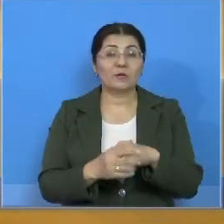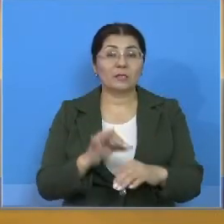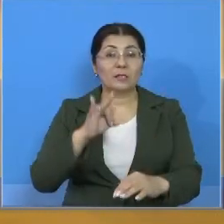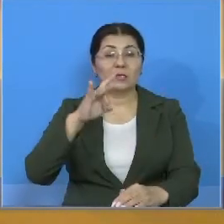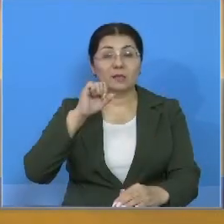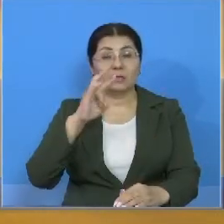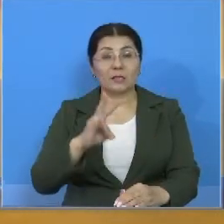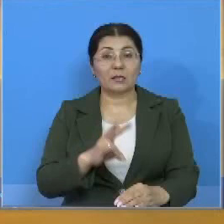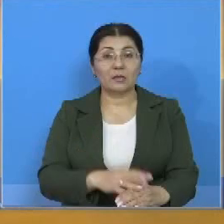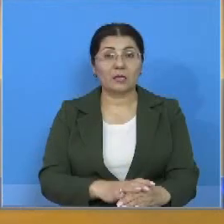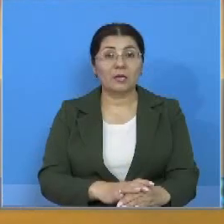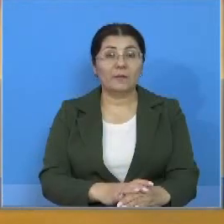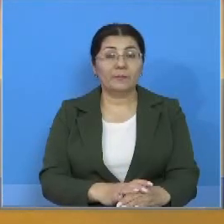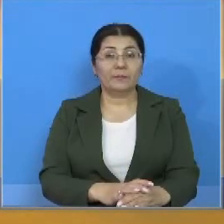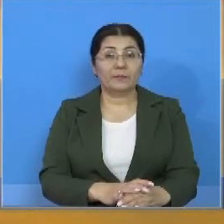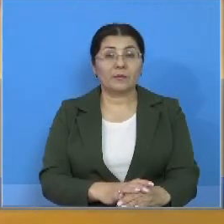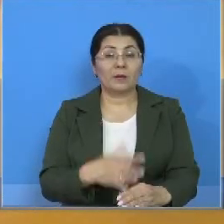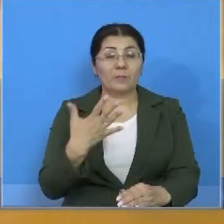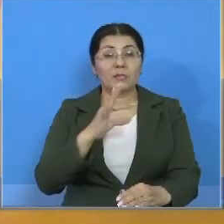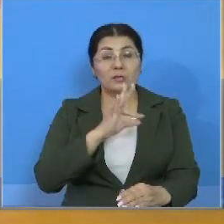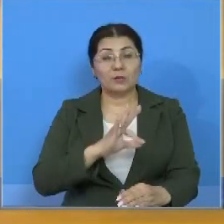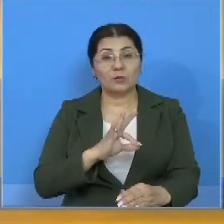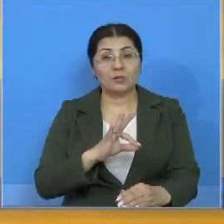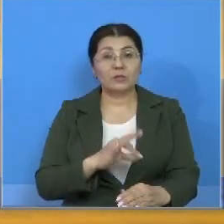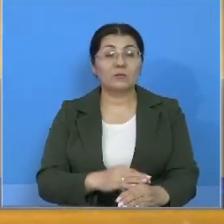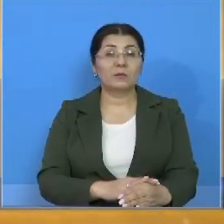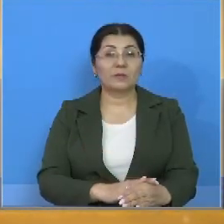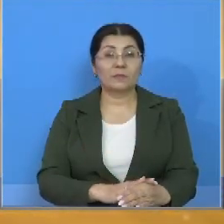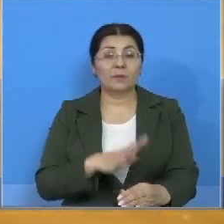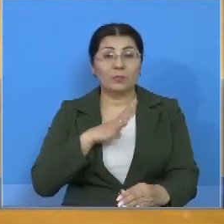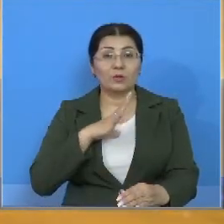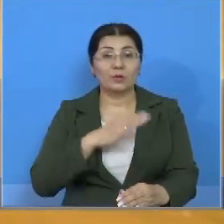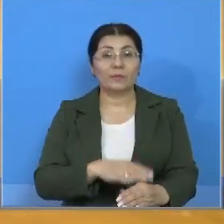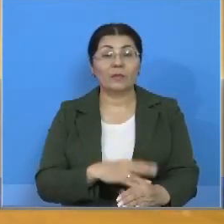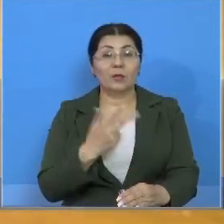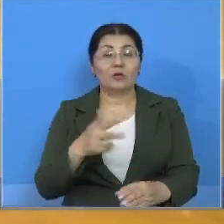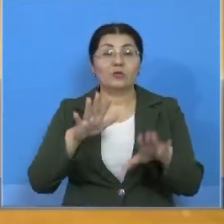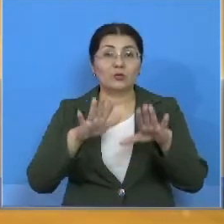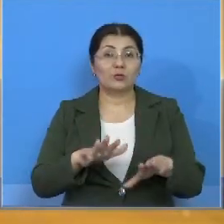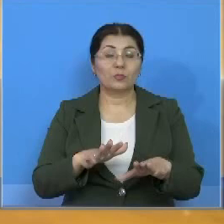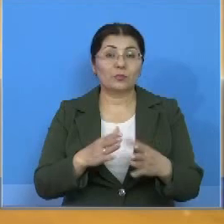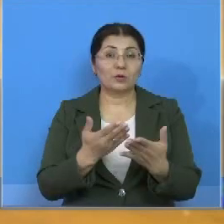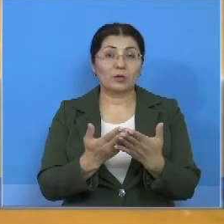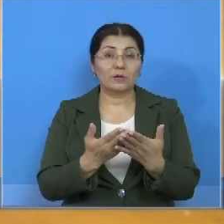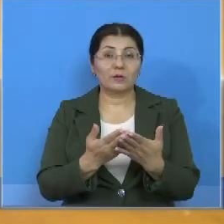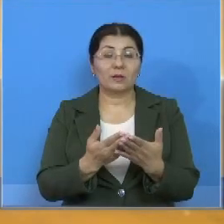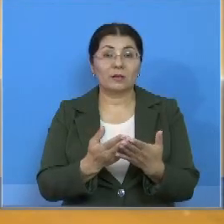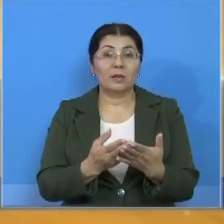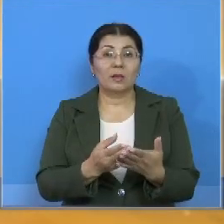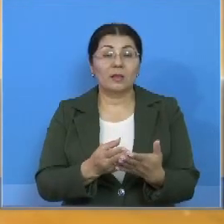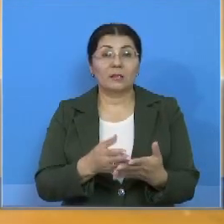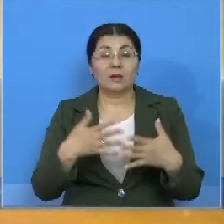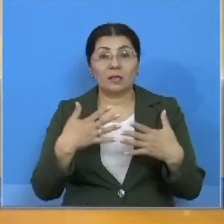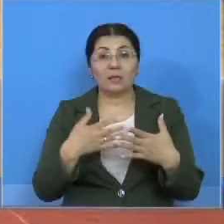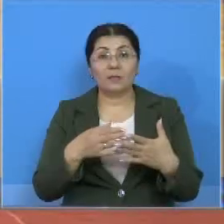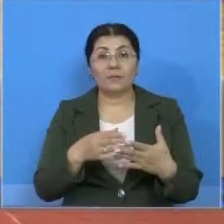қалған болатын. 5-0 есебімен ұтылып қалдым соң. Әне үшінші орынға белдесуде армяндық балуан жеңіп